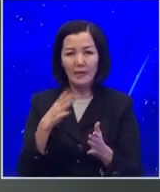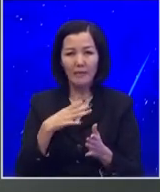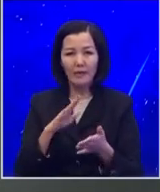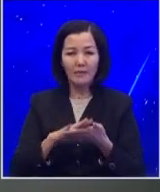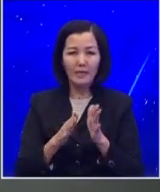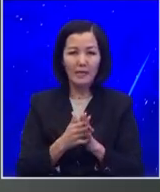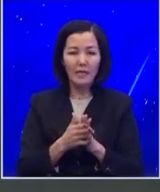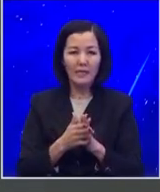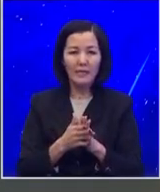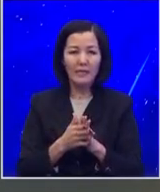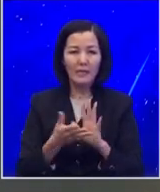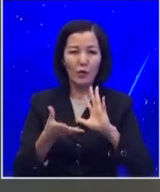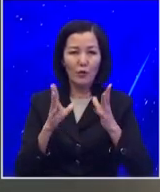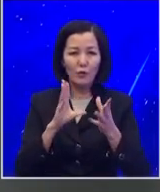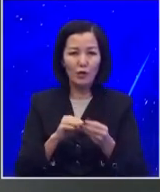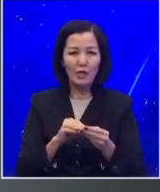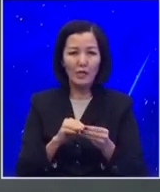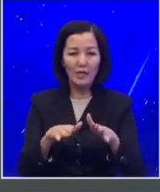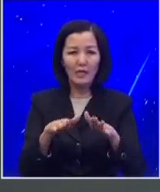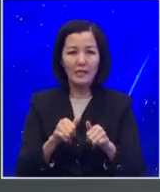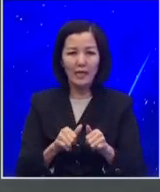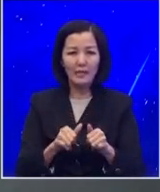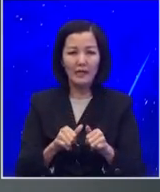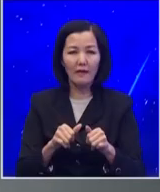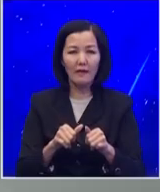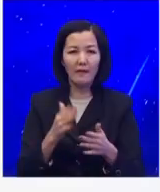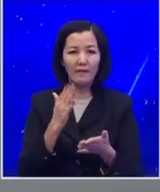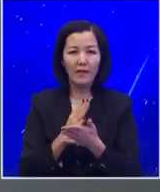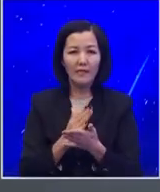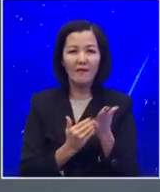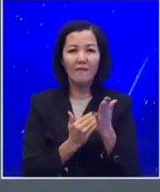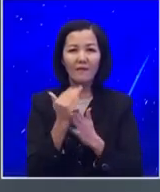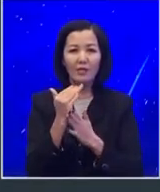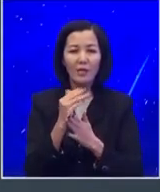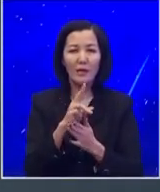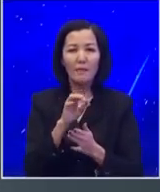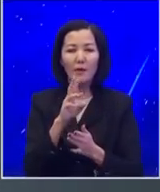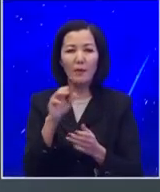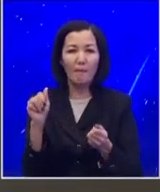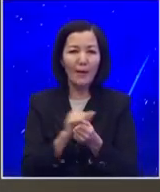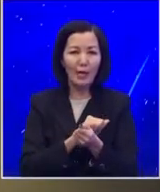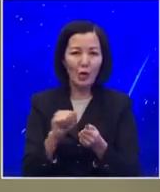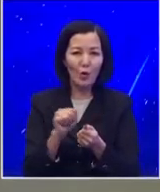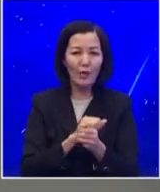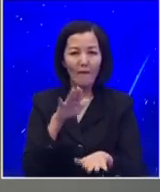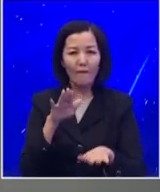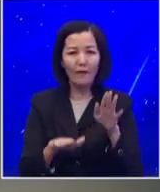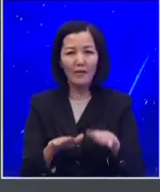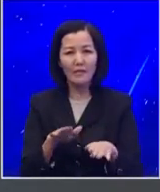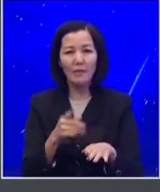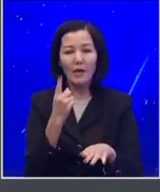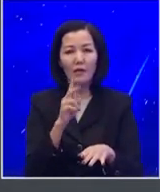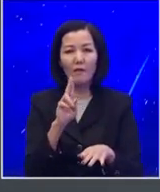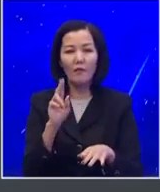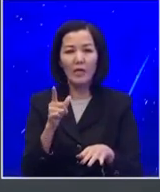специфическим запахом. Согласно заключению экспертизы, изъятое вещество является высушенной марихуаной весом около